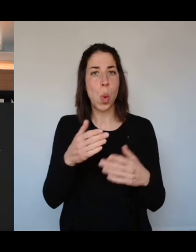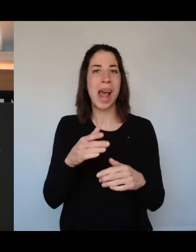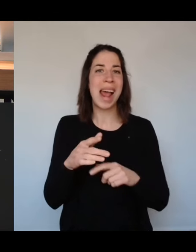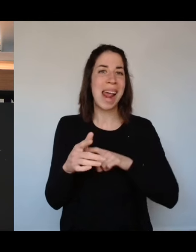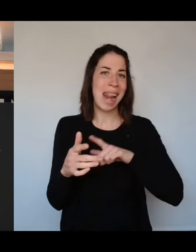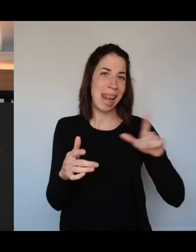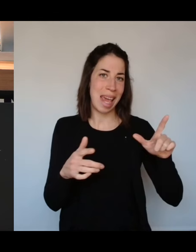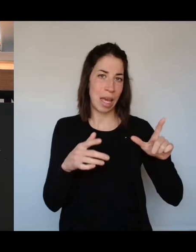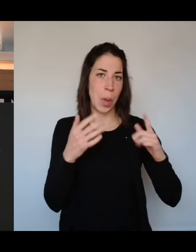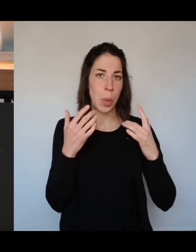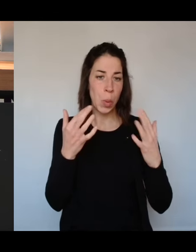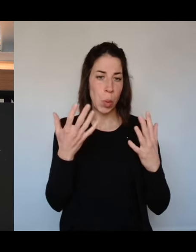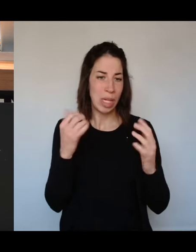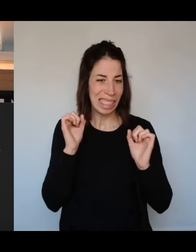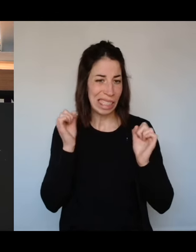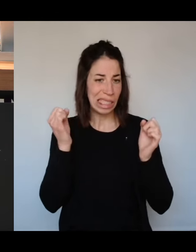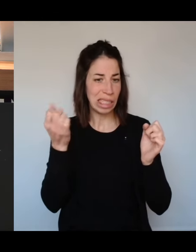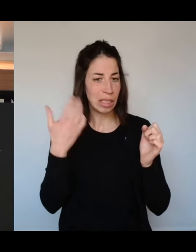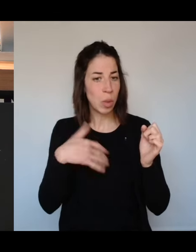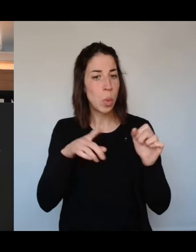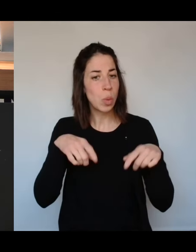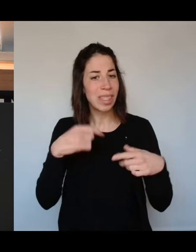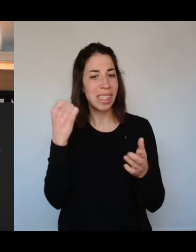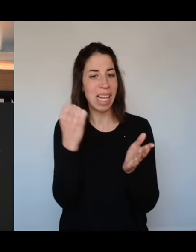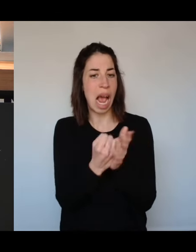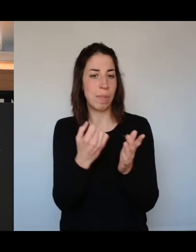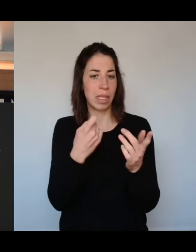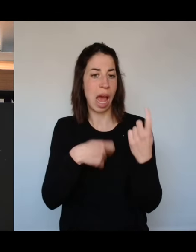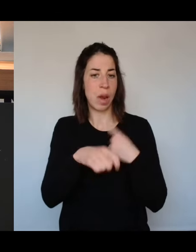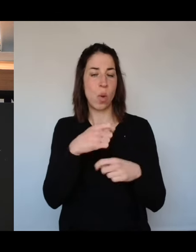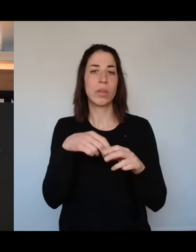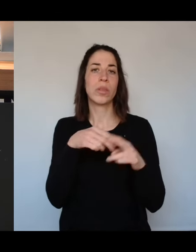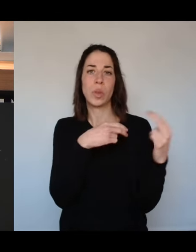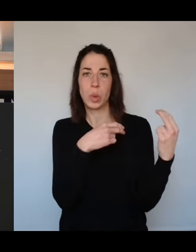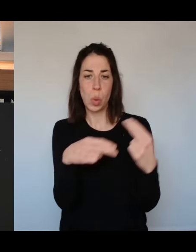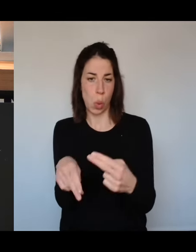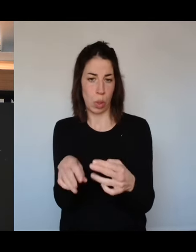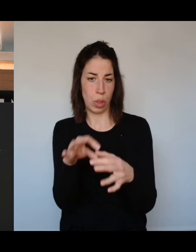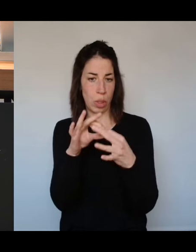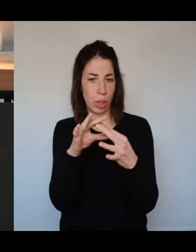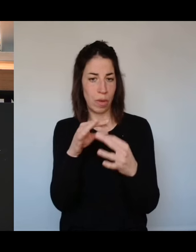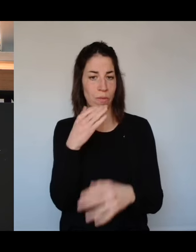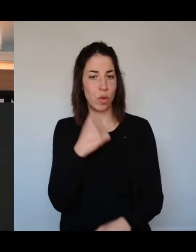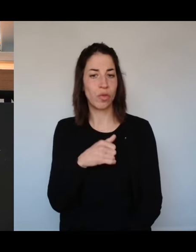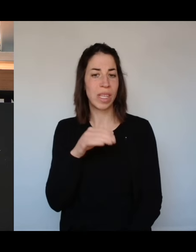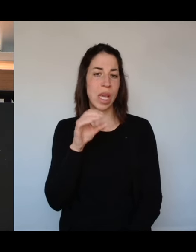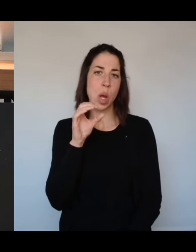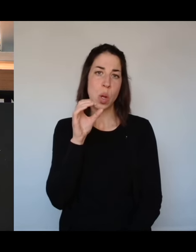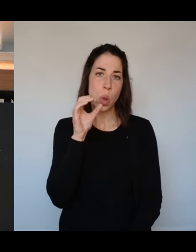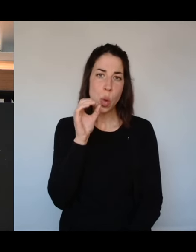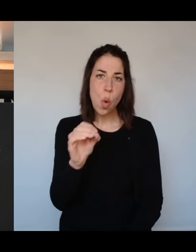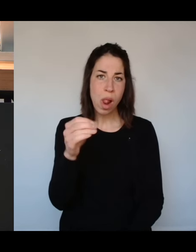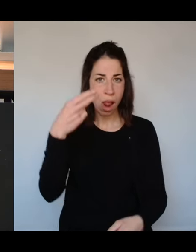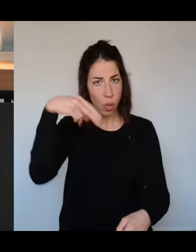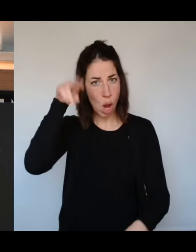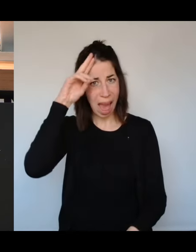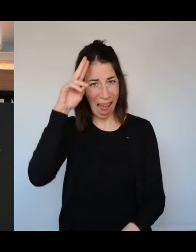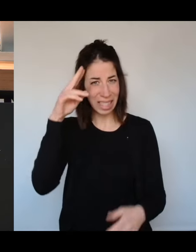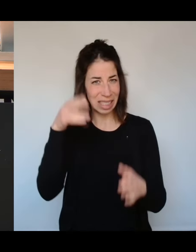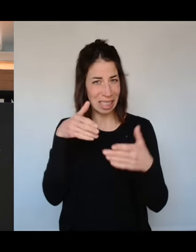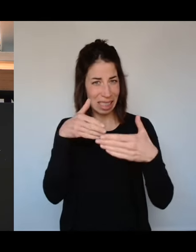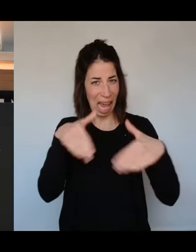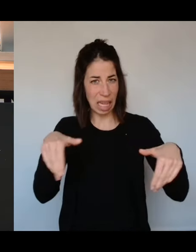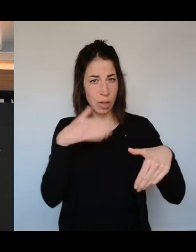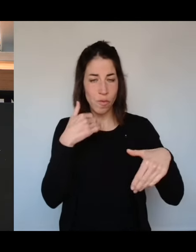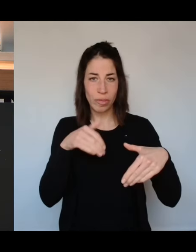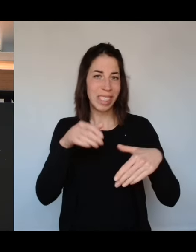Gewaltkriminalität kehrten zurück in den Görlitzer Park zum Leidwesen der Menschen. Das war eine Kapitulation, ein